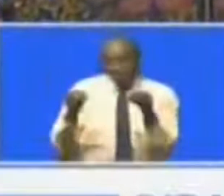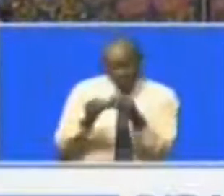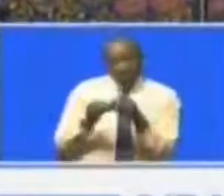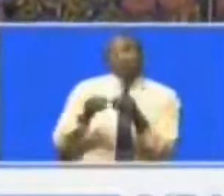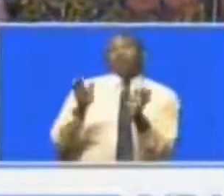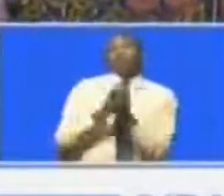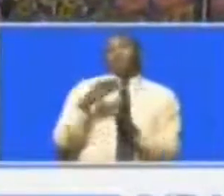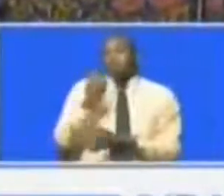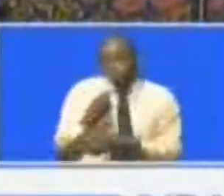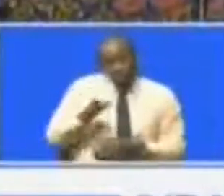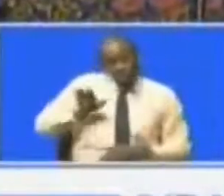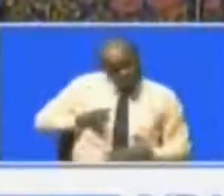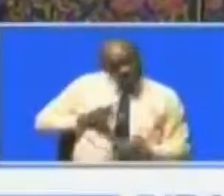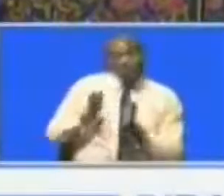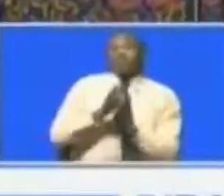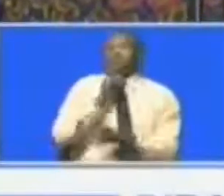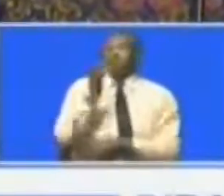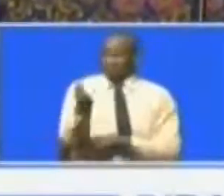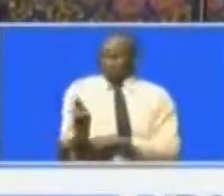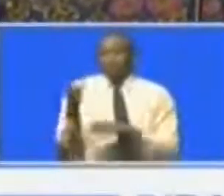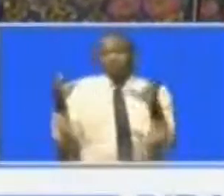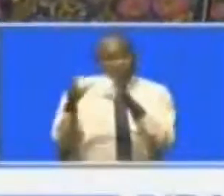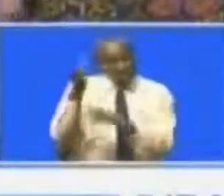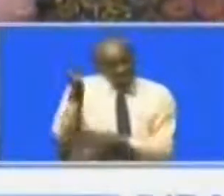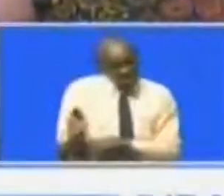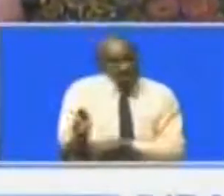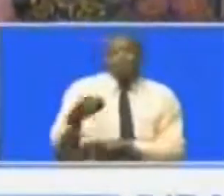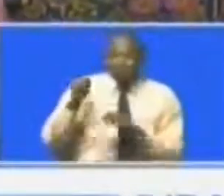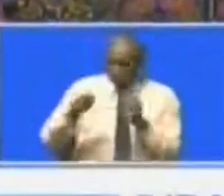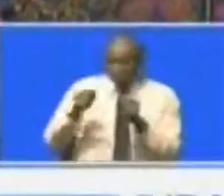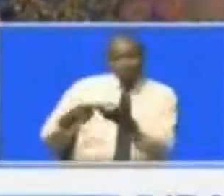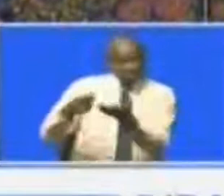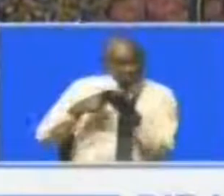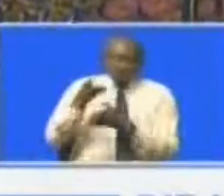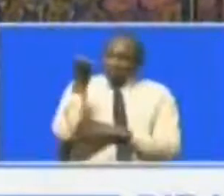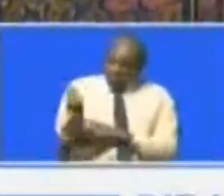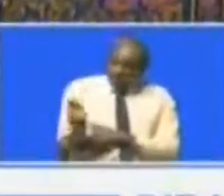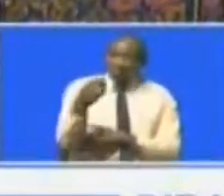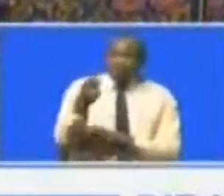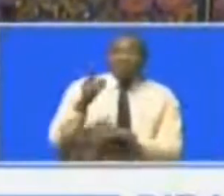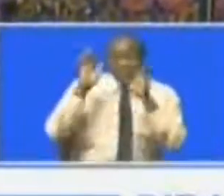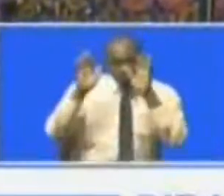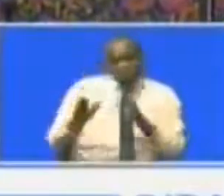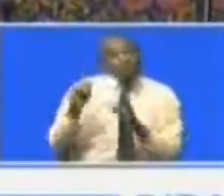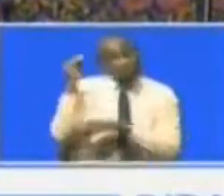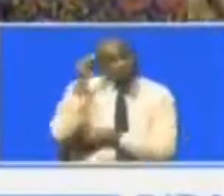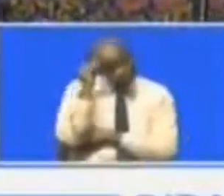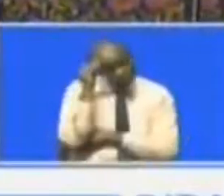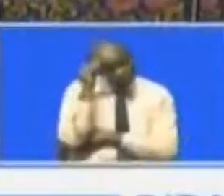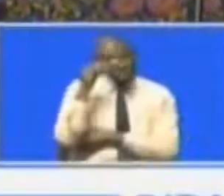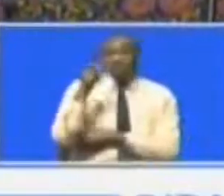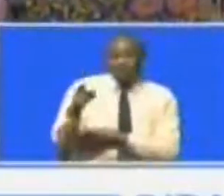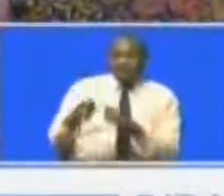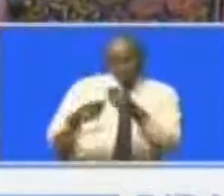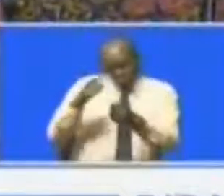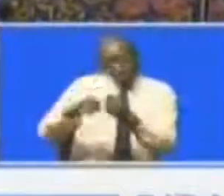unaowasilishwa na wanawake na wanaume wa jamii hiyo, na tunaweza kujadiliana umuhimu wa elimu, madhara ya